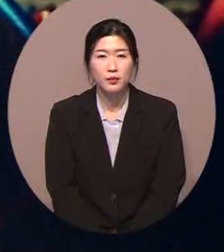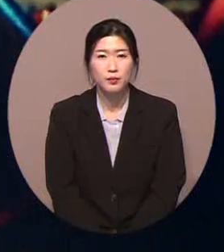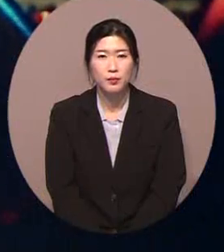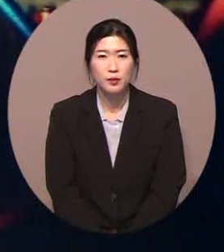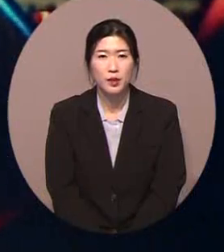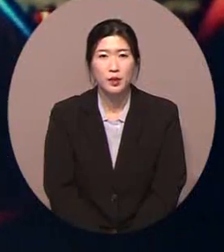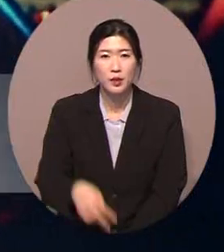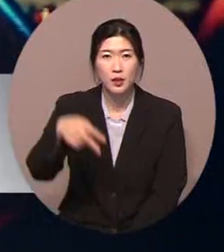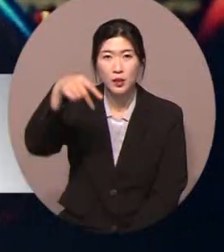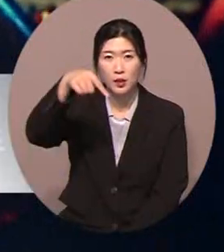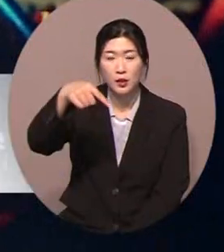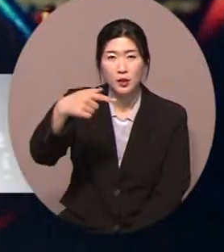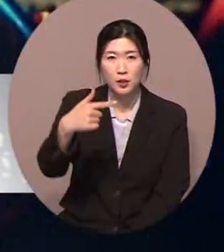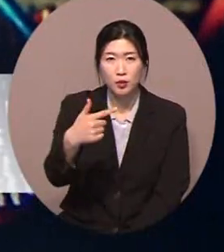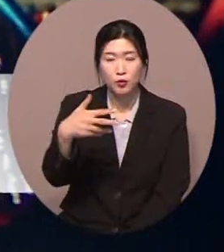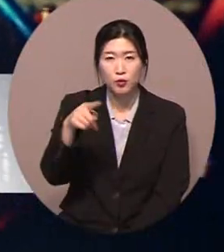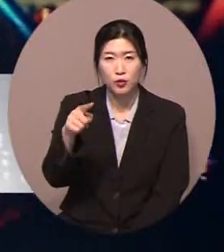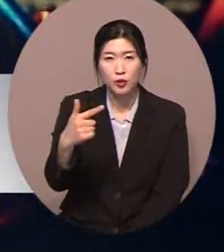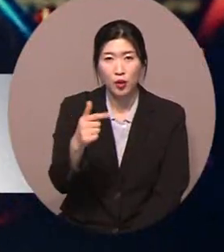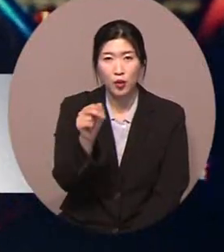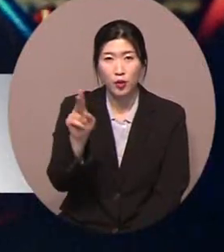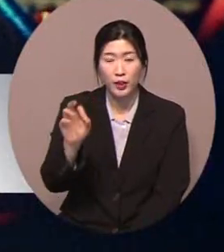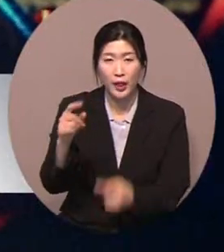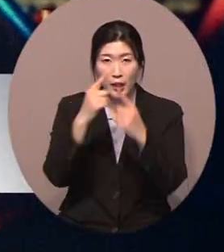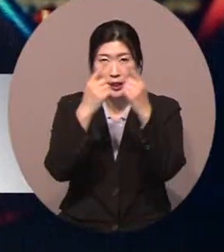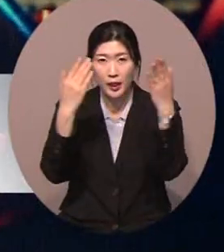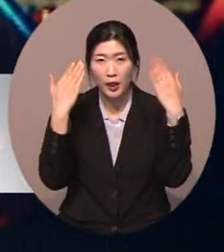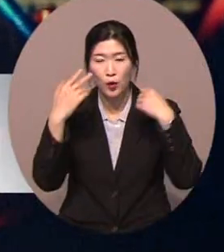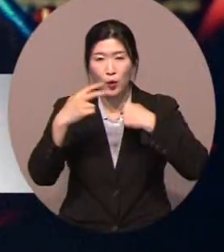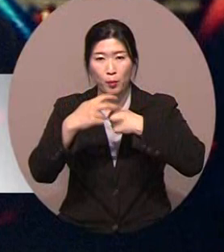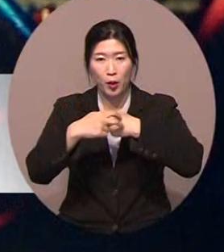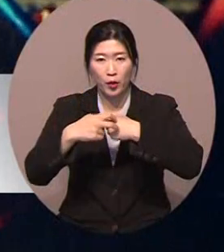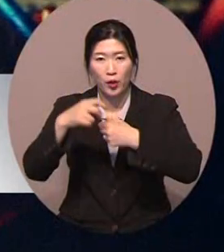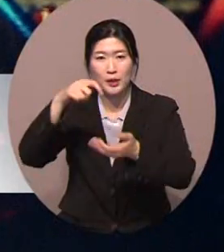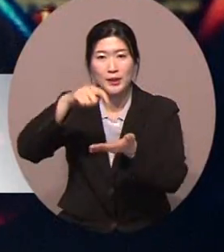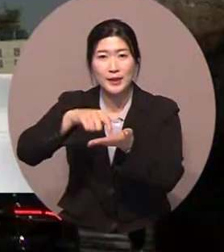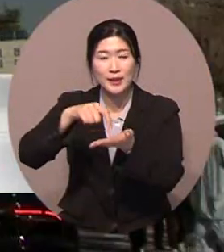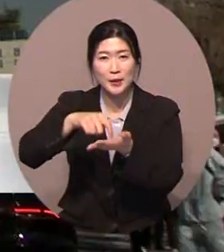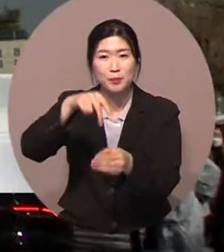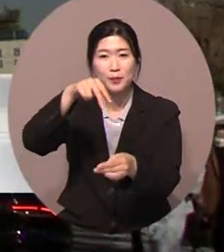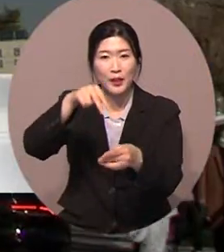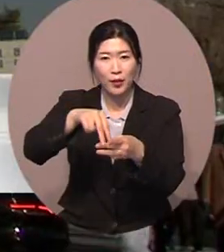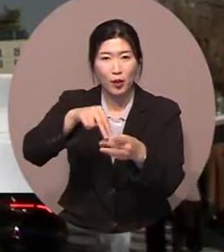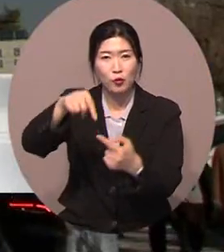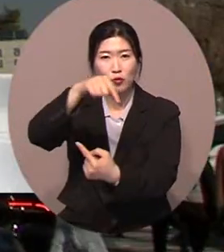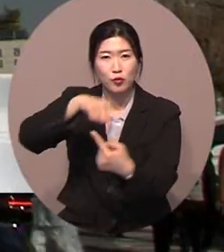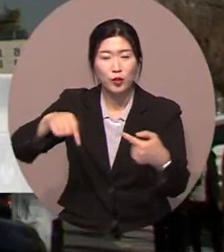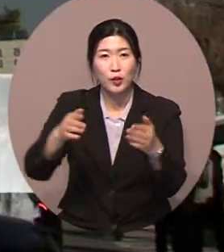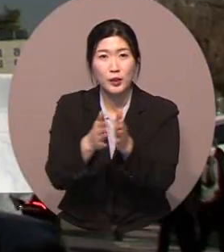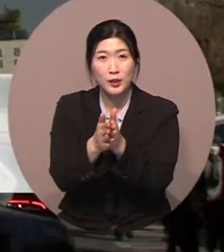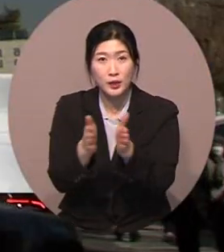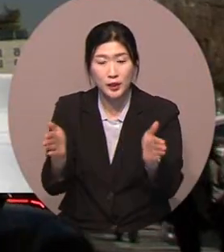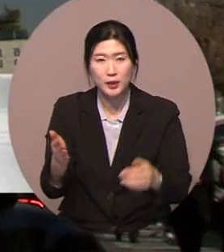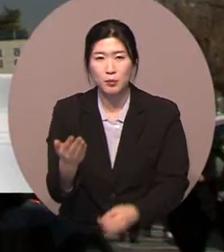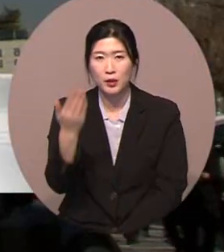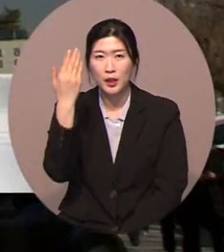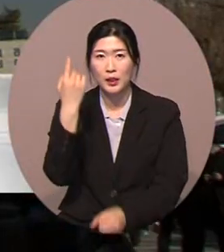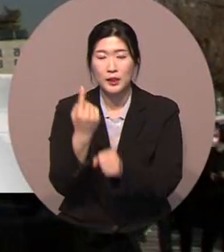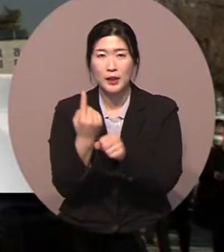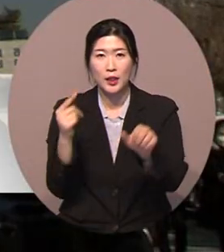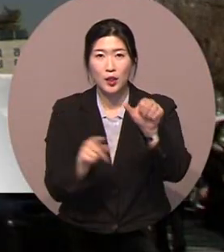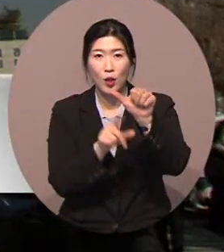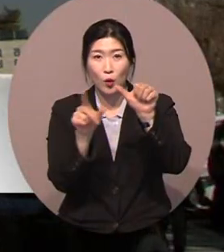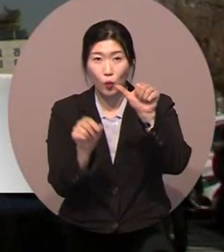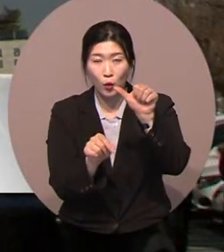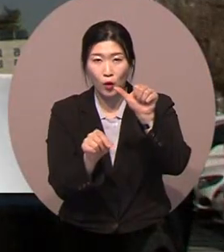순천 양대 천안병원 권역 응급 이료 센터가 본격 운영에 들어갔습니다 지난해 5월 권역 응급 이료 센터로 추가